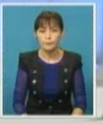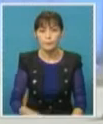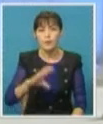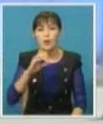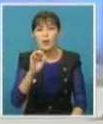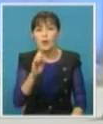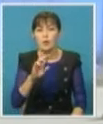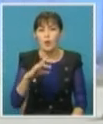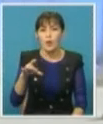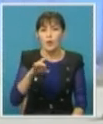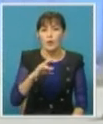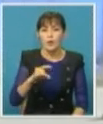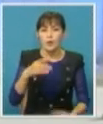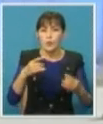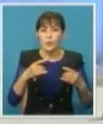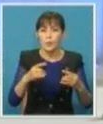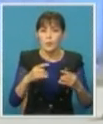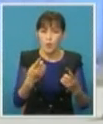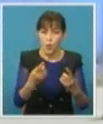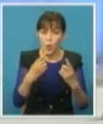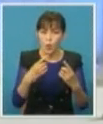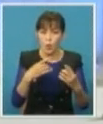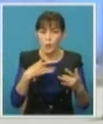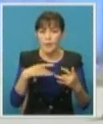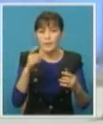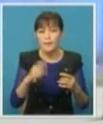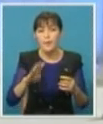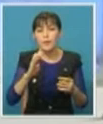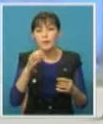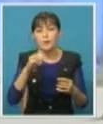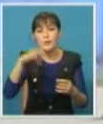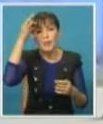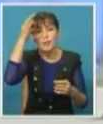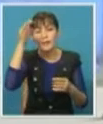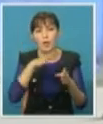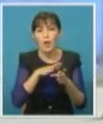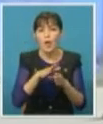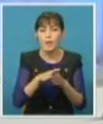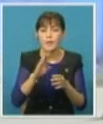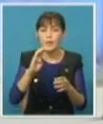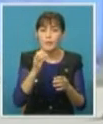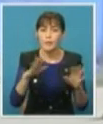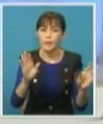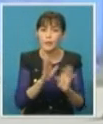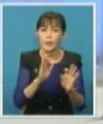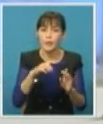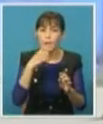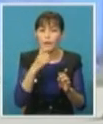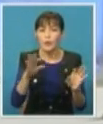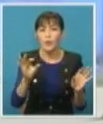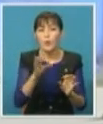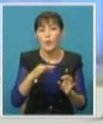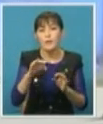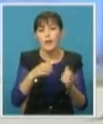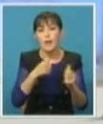Созақ ауданында теріскейдің тумасы саңлақ сазгер Әділбек Төлеген ұлын еске алуға арналған Әділбектің әндері аты облыстық ән байқауы